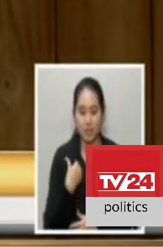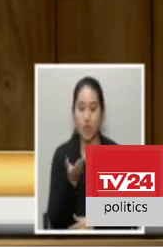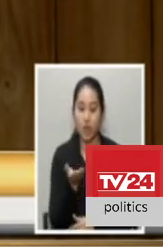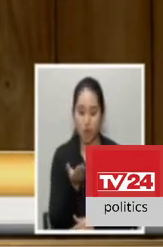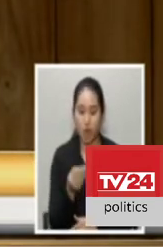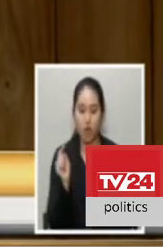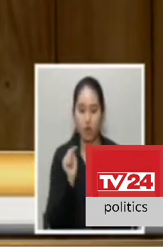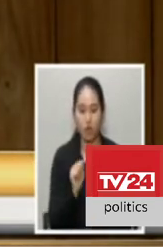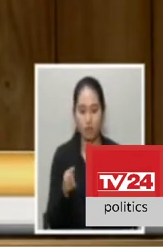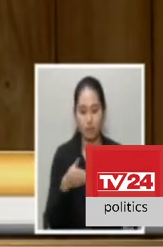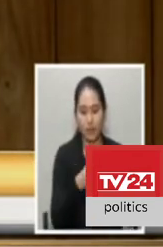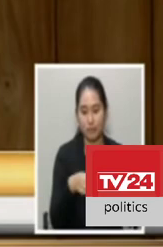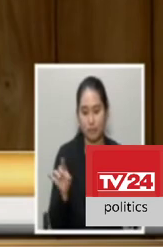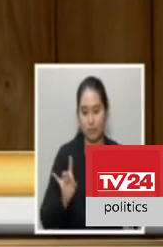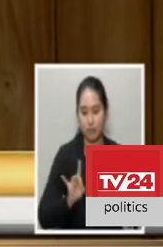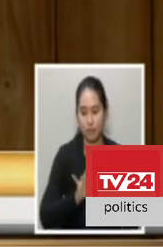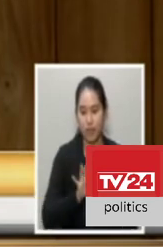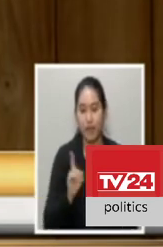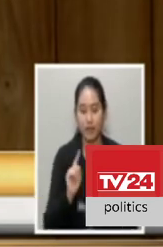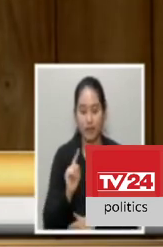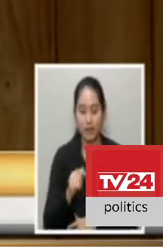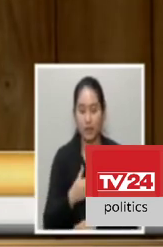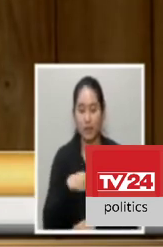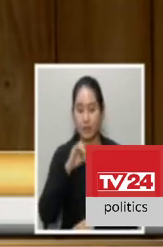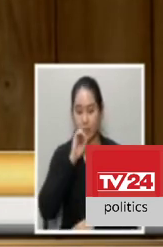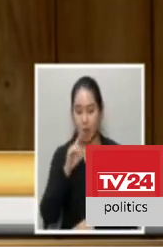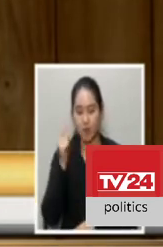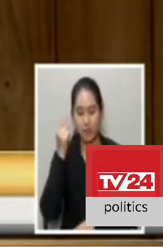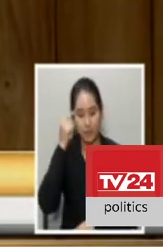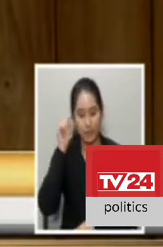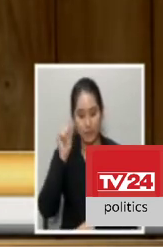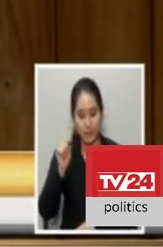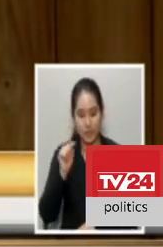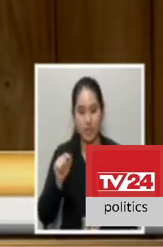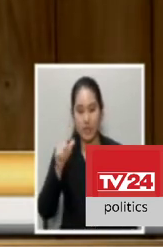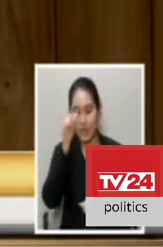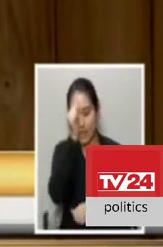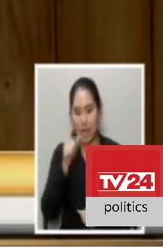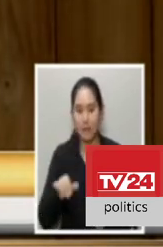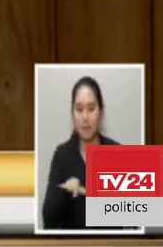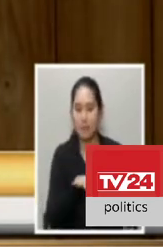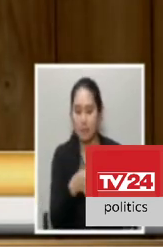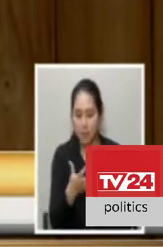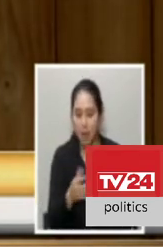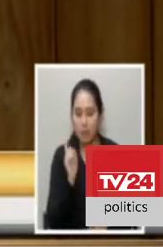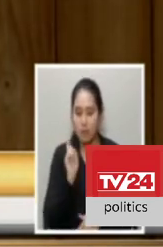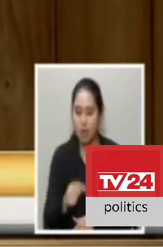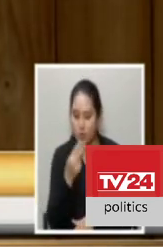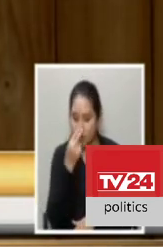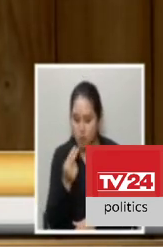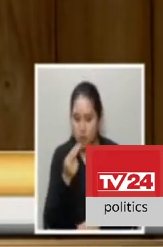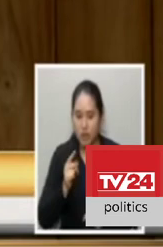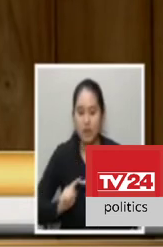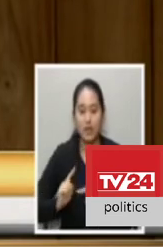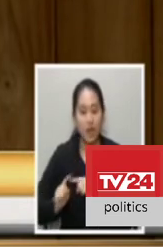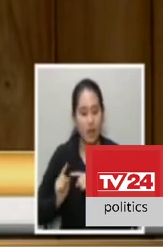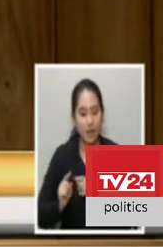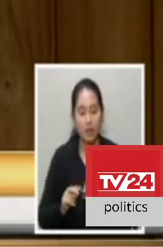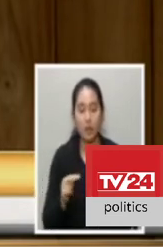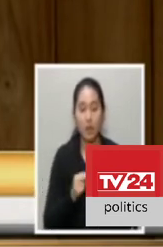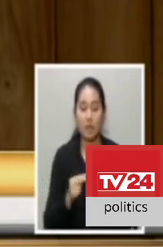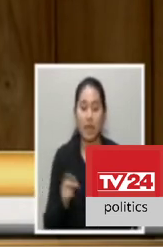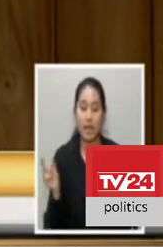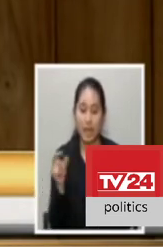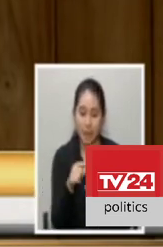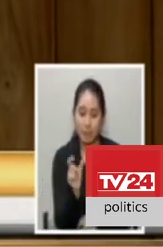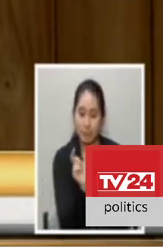ายนะฮะที่อ้างถึงอินเดียว่าไม่พร้อมจะเป็นจะต้องเข้าไปดูอะไรมันเป็นเวิร์ดดิ้งที่แปลก